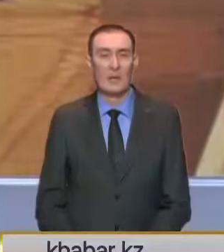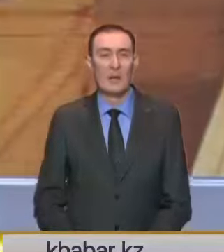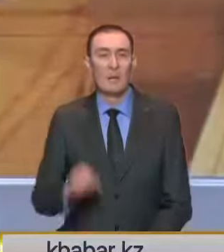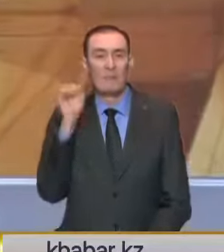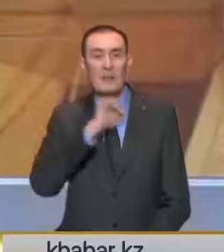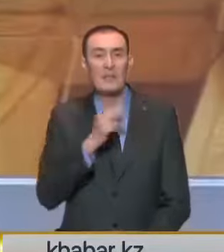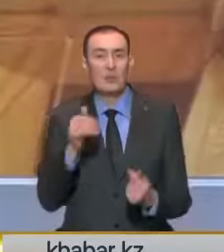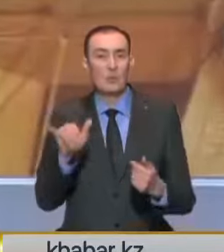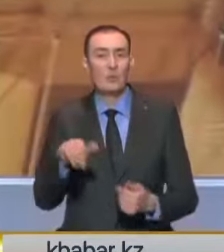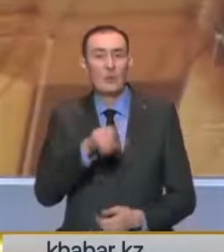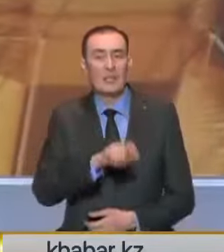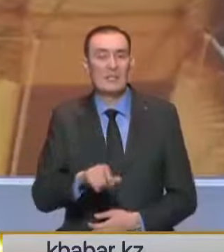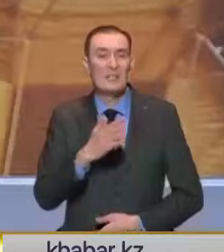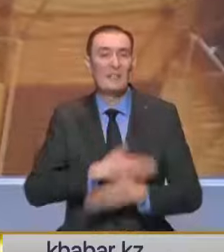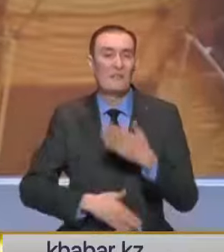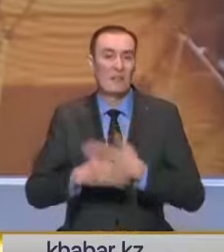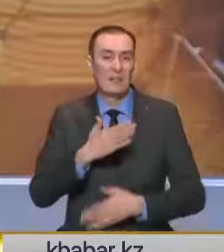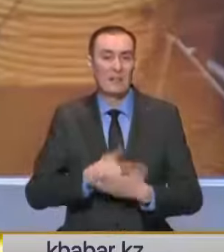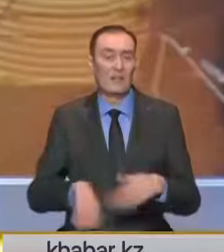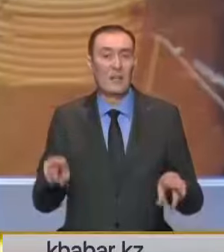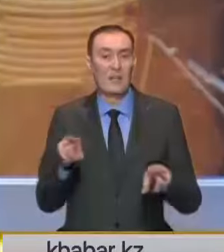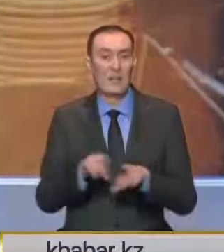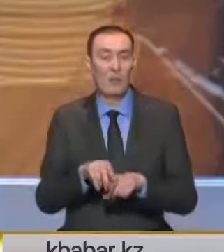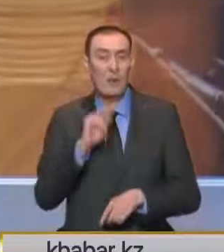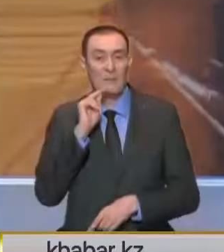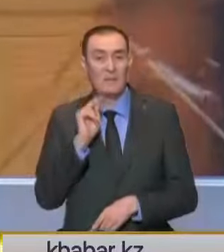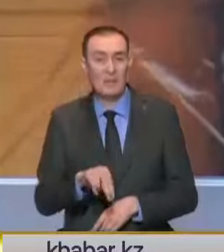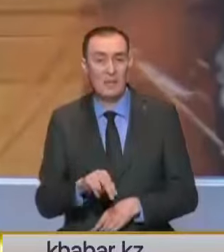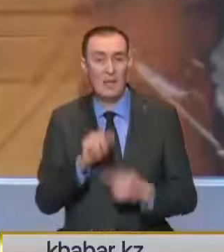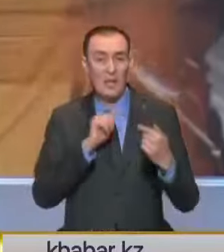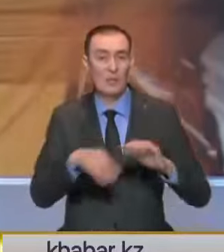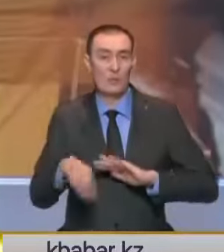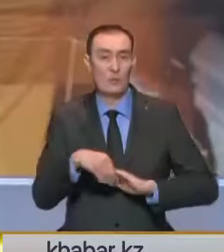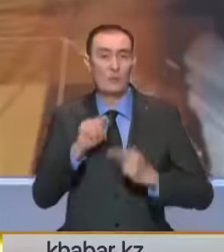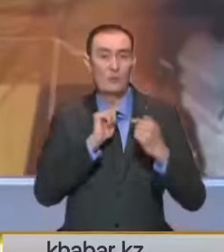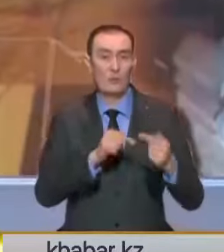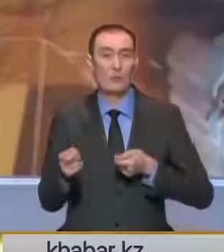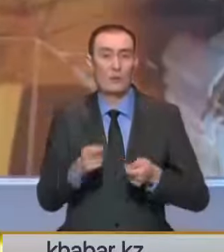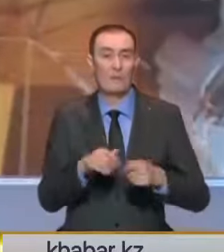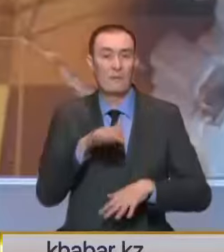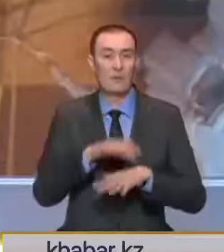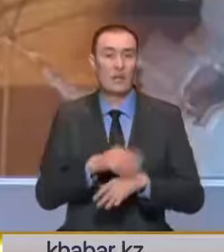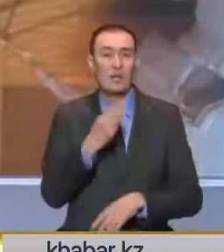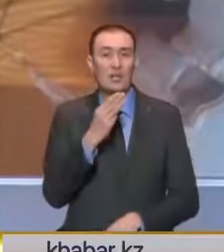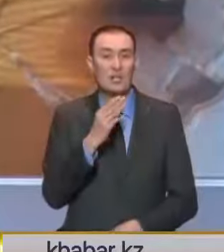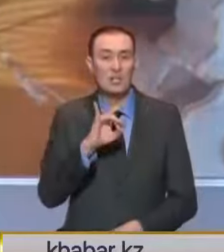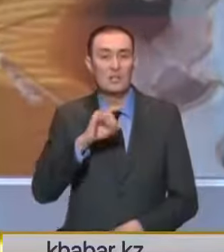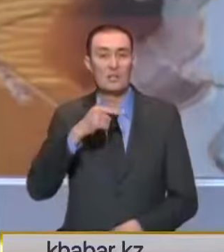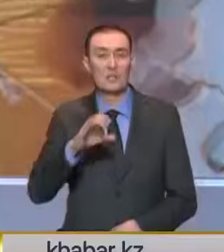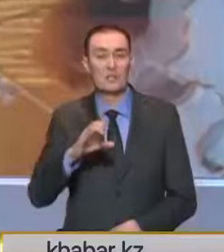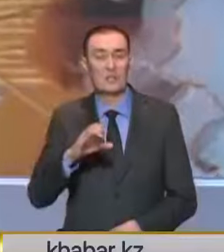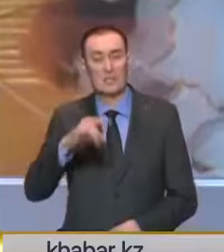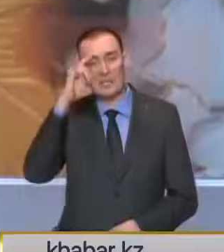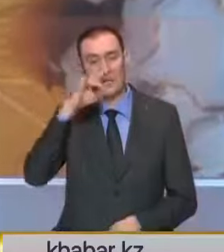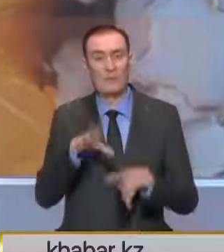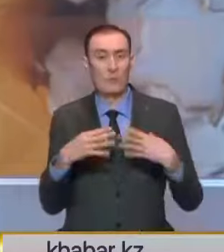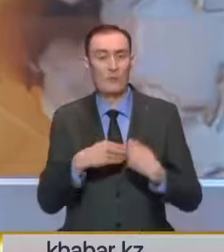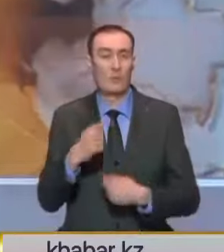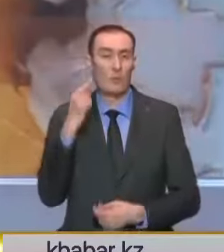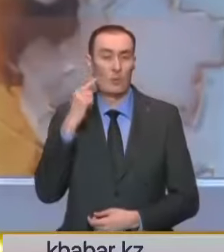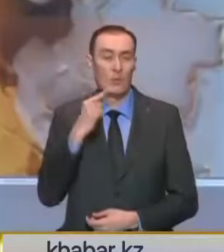Похитила деньги у лиц с особыми потребностями. Но такое обвинение «Антикор» выдвинул против руководителя фонда ШХС Казахстанского общества глухих